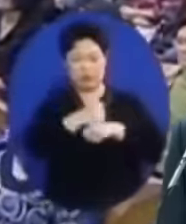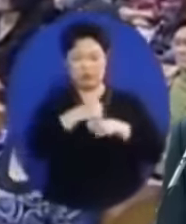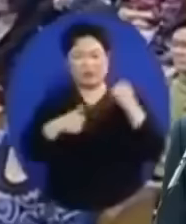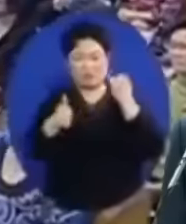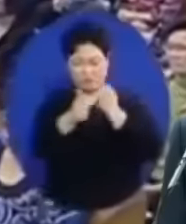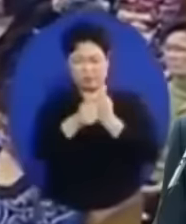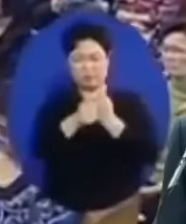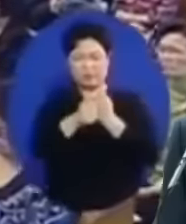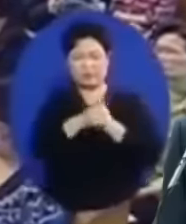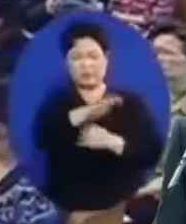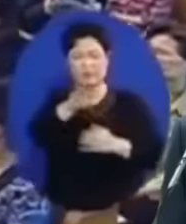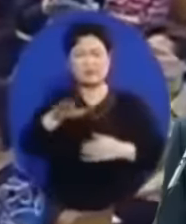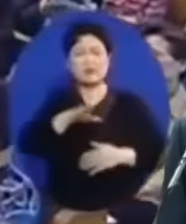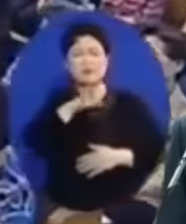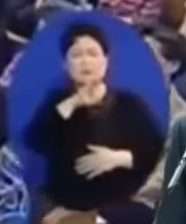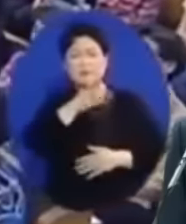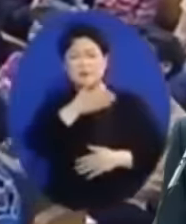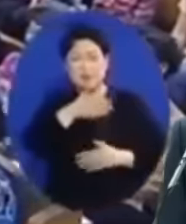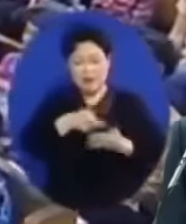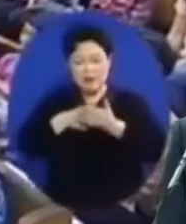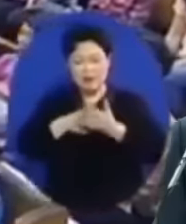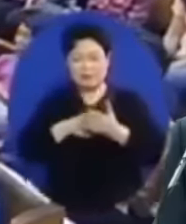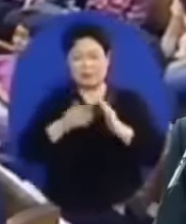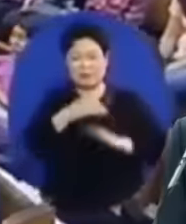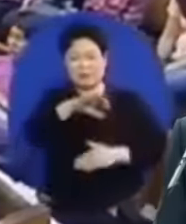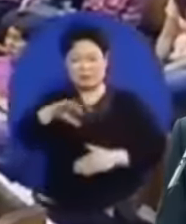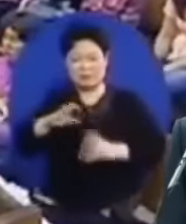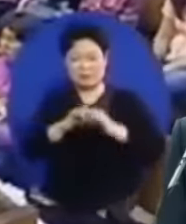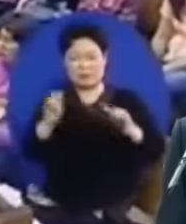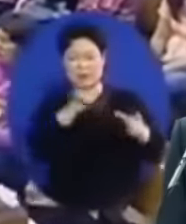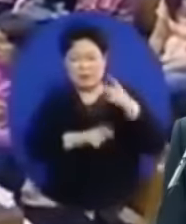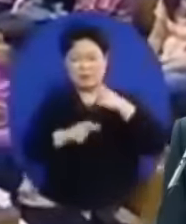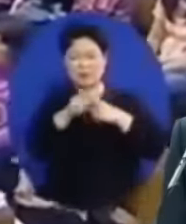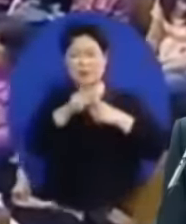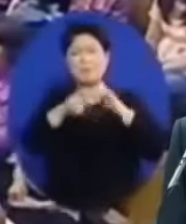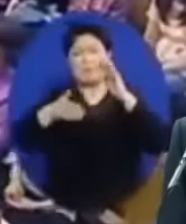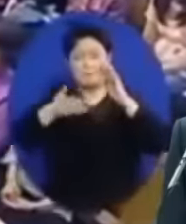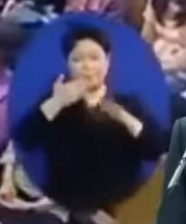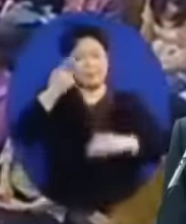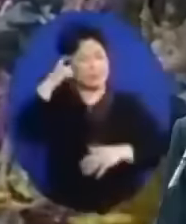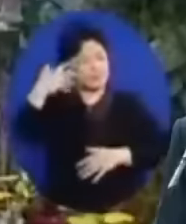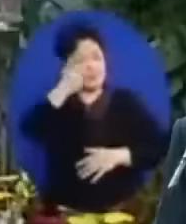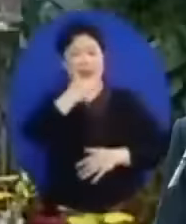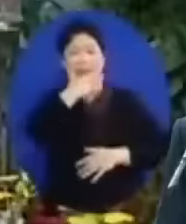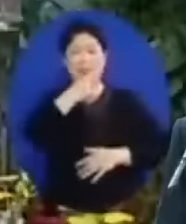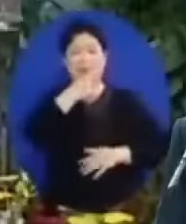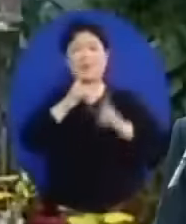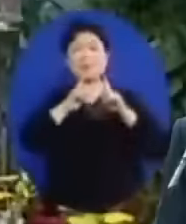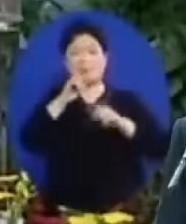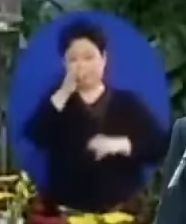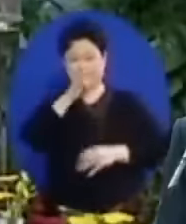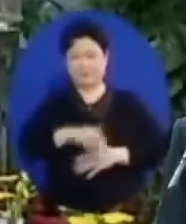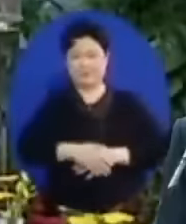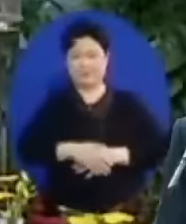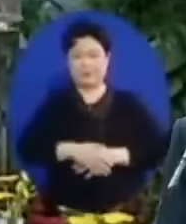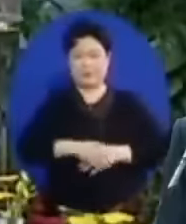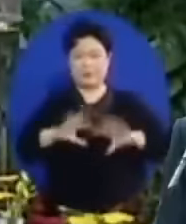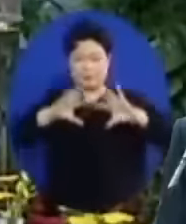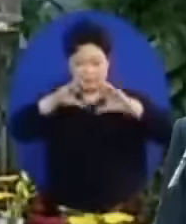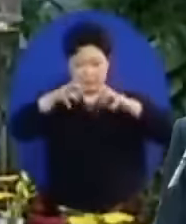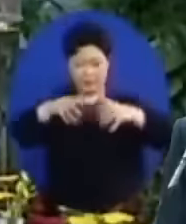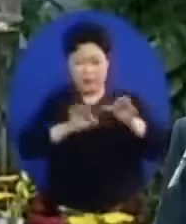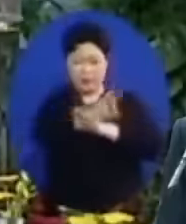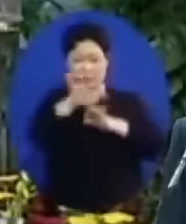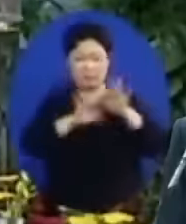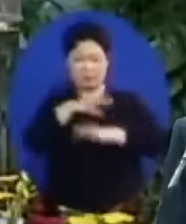부부가 하는 말은 우리가 아낀 만큼 더 많은 이웃들이 따뜻한 밥을 먹을 수 있다는 것을 생각하면 행복하다고 말하는 것입니다. 오늘날 전 세계적인